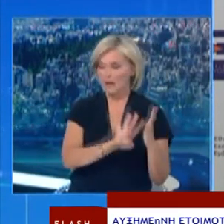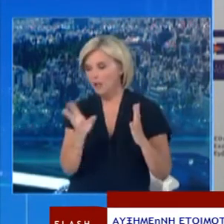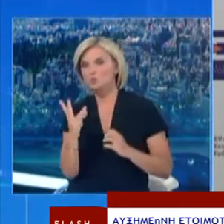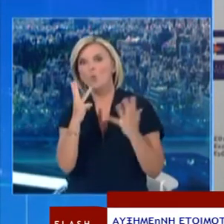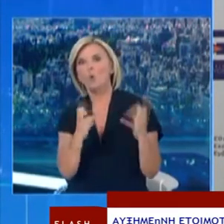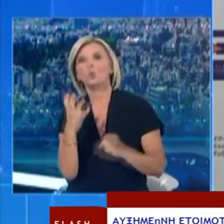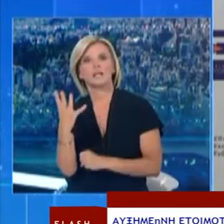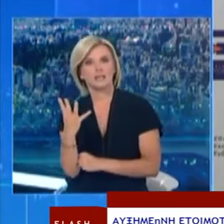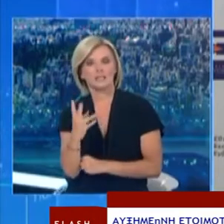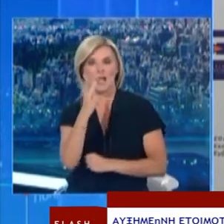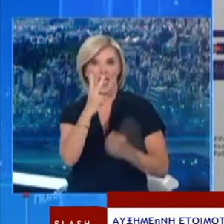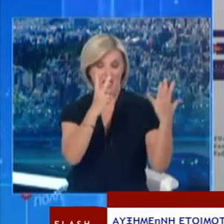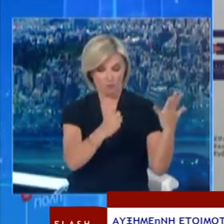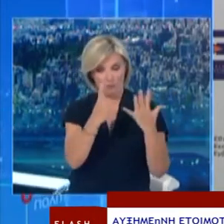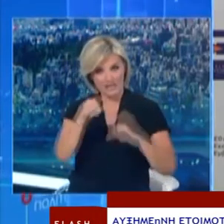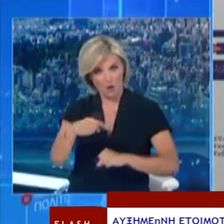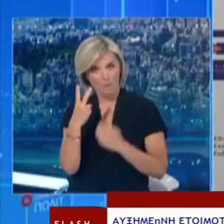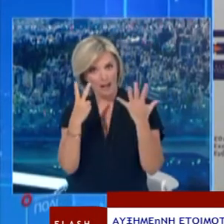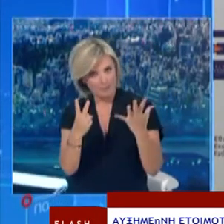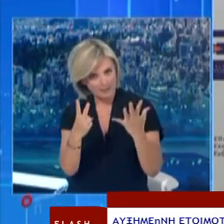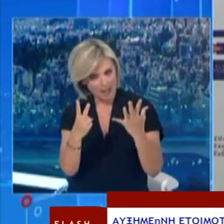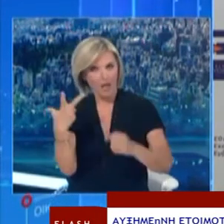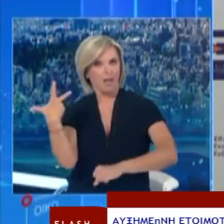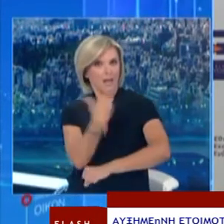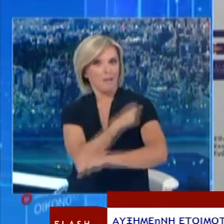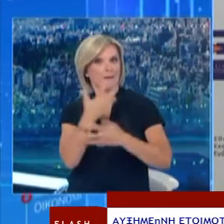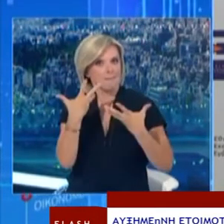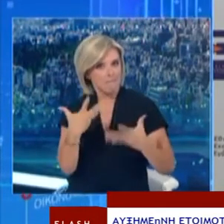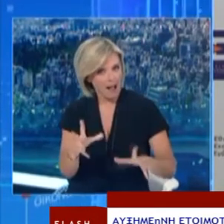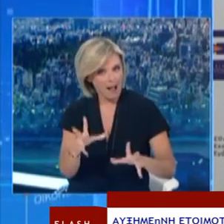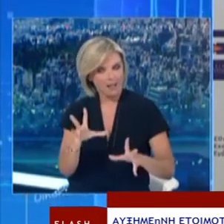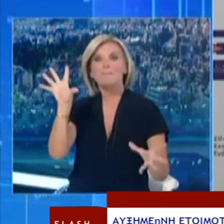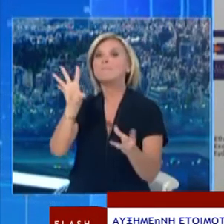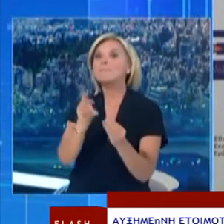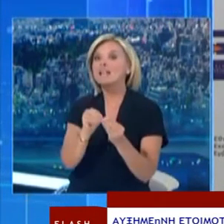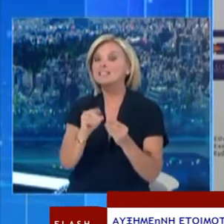το 71,7% έχει ήδη εμβολιαστεί με τα ραντεβού στο 72%.